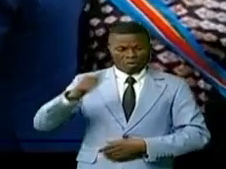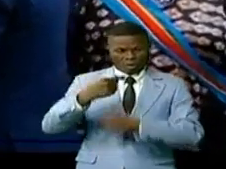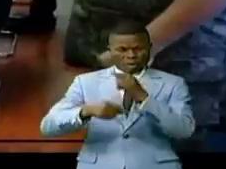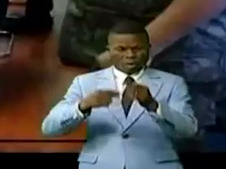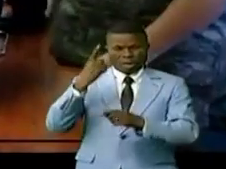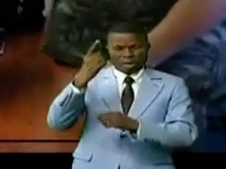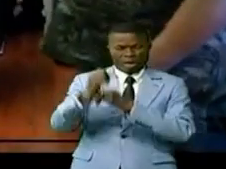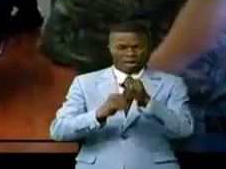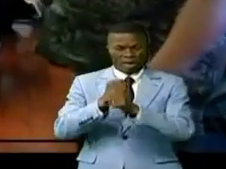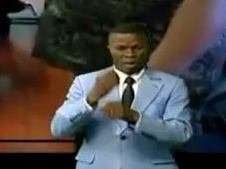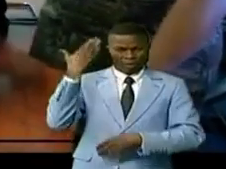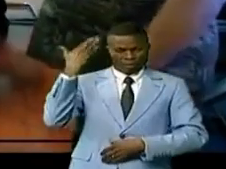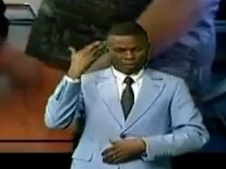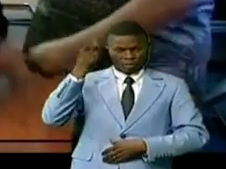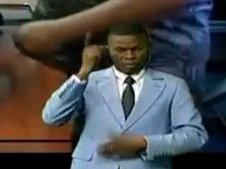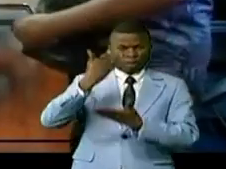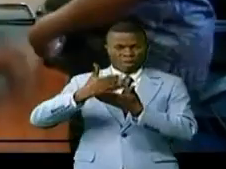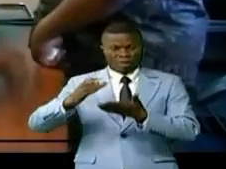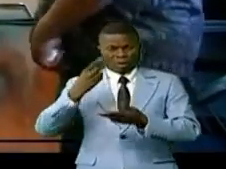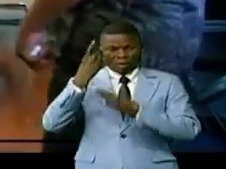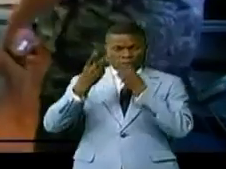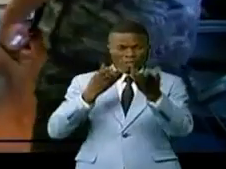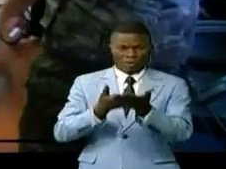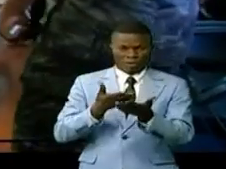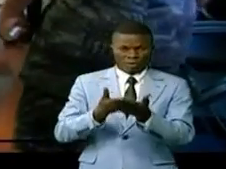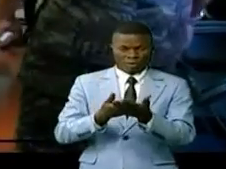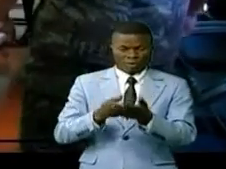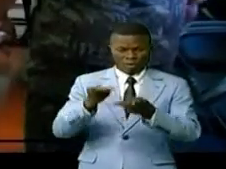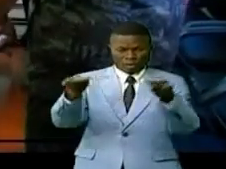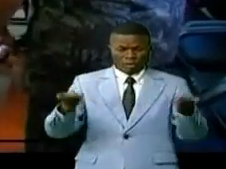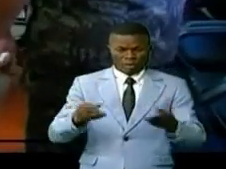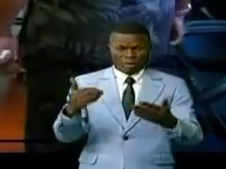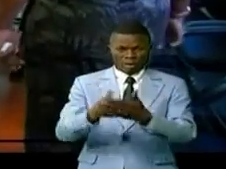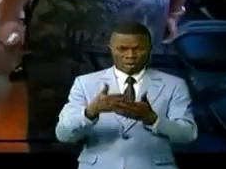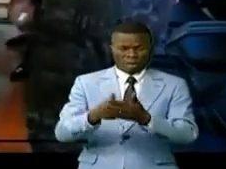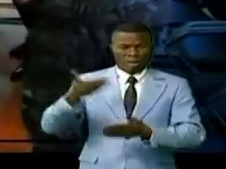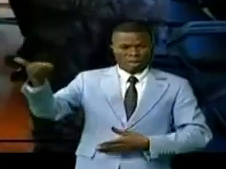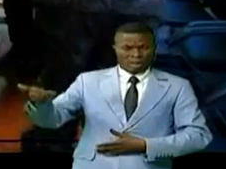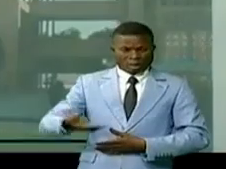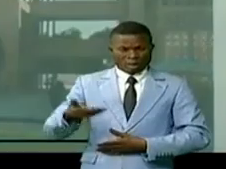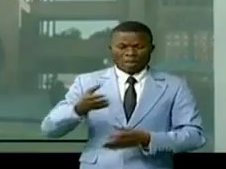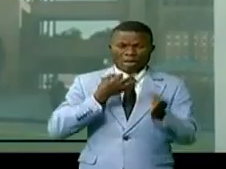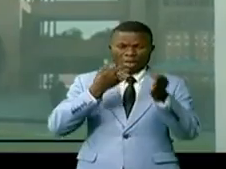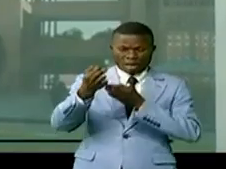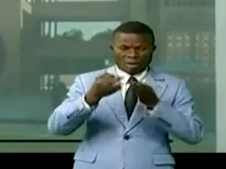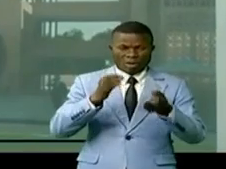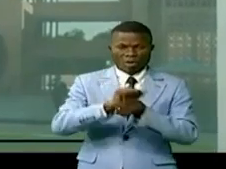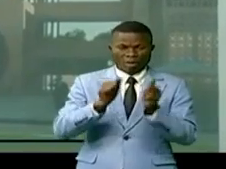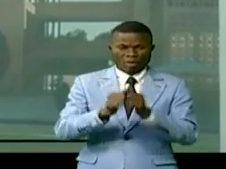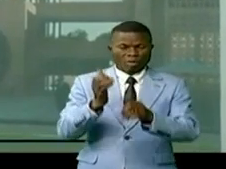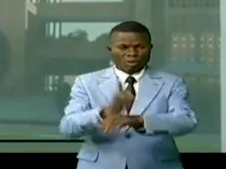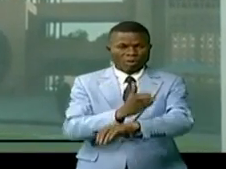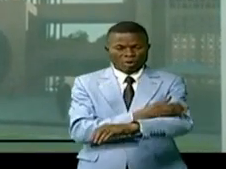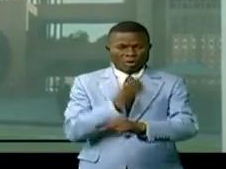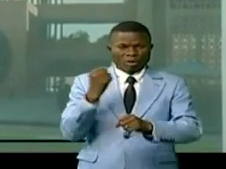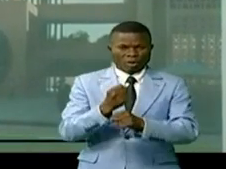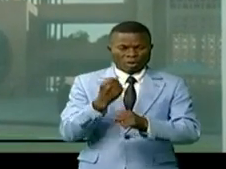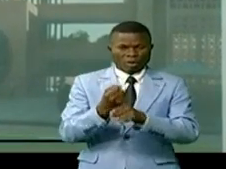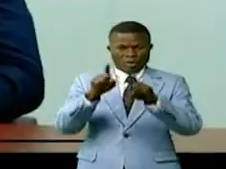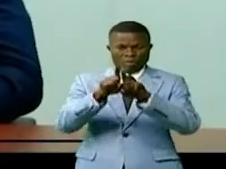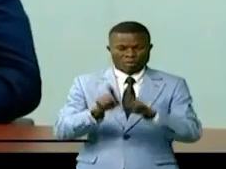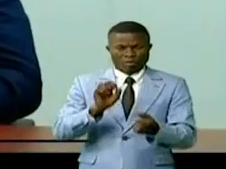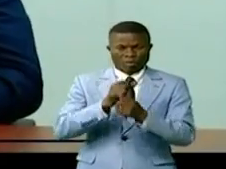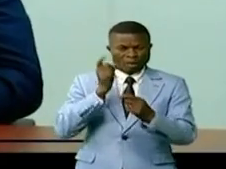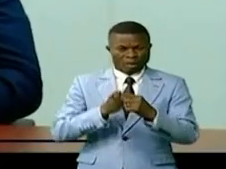d'un an. Première étape de sa visite, la salle de réunion où il recevra des explications sur l'évolution des travaux ainsi que les